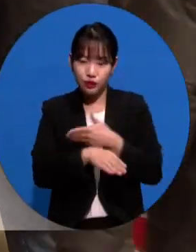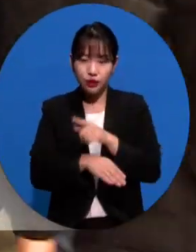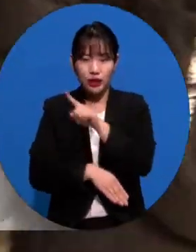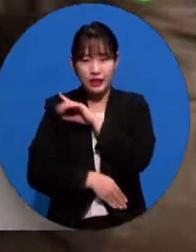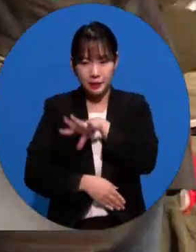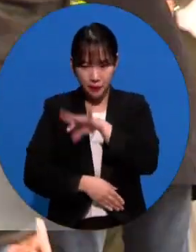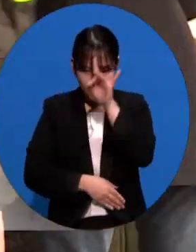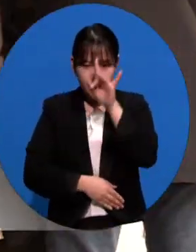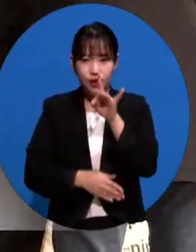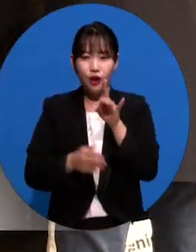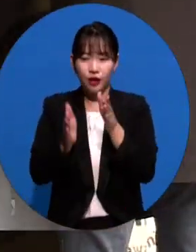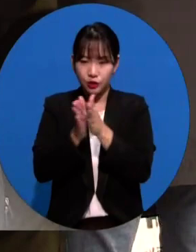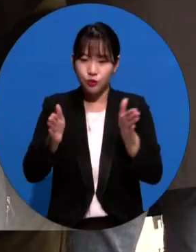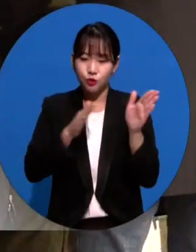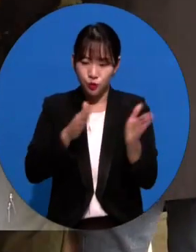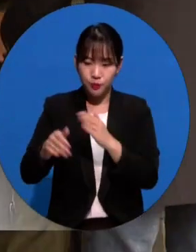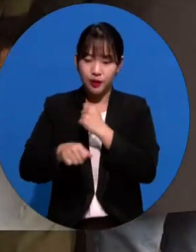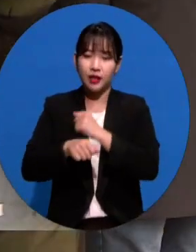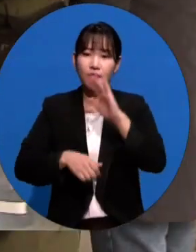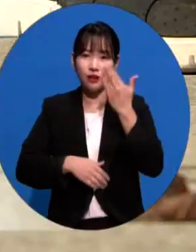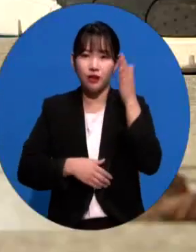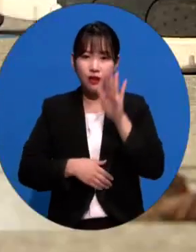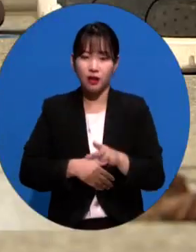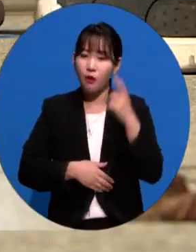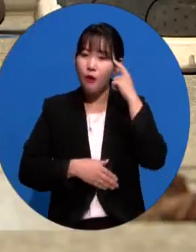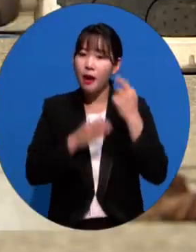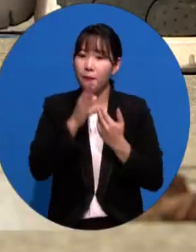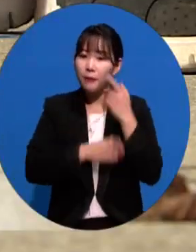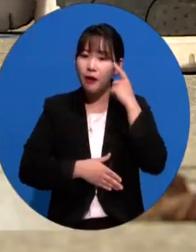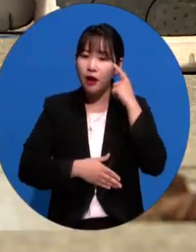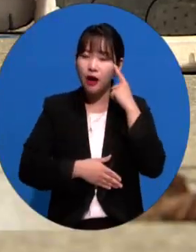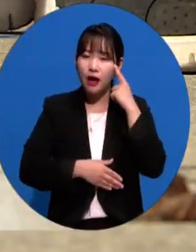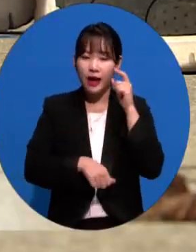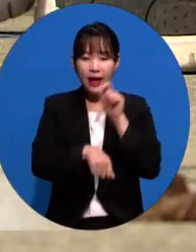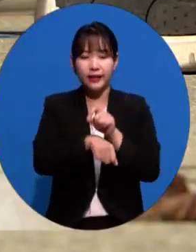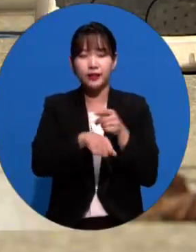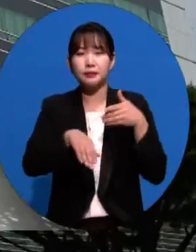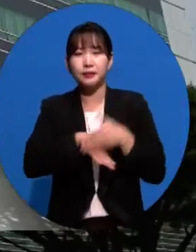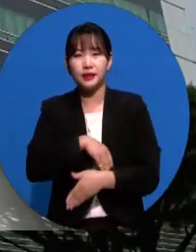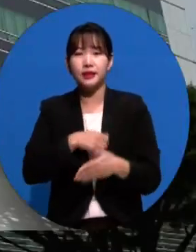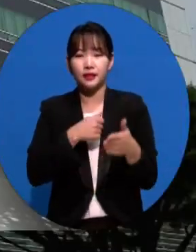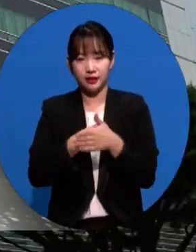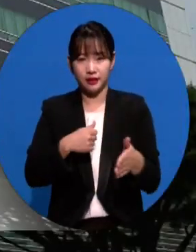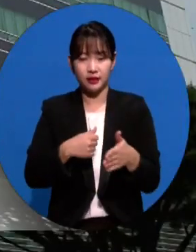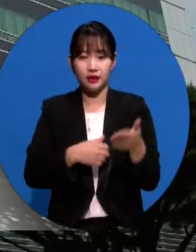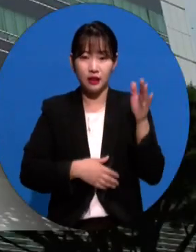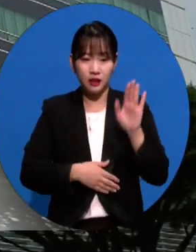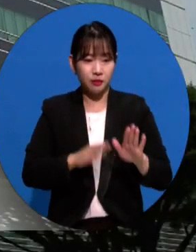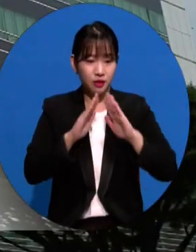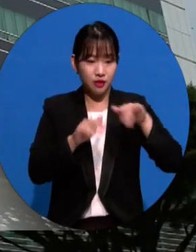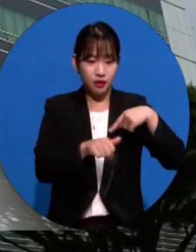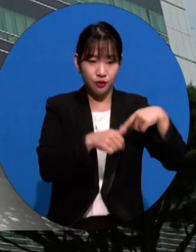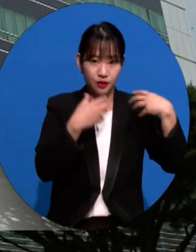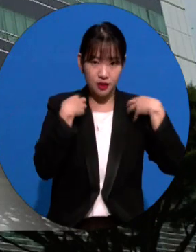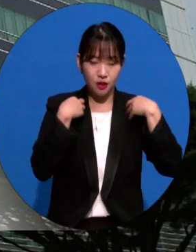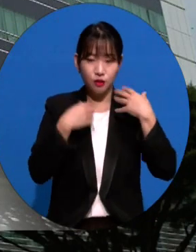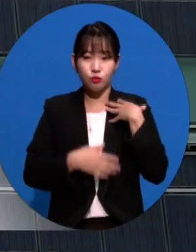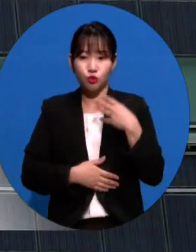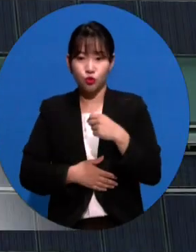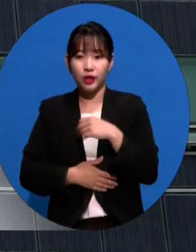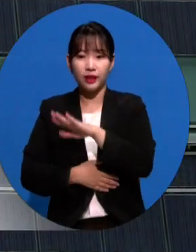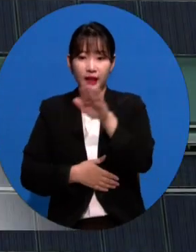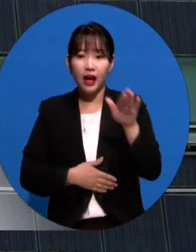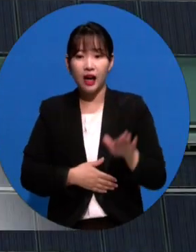챙겨야 하는 사항인데 이런 사태가 빚어진 것은 늑장 행정 때문입니다. 그러나 전남교육청과 무안군